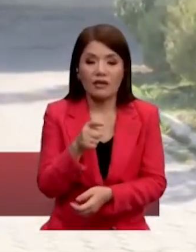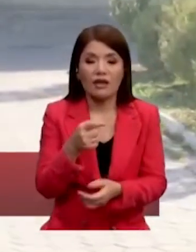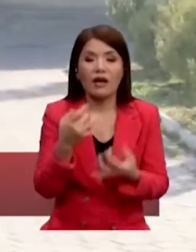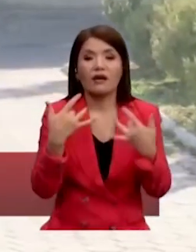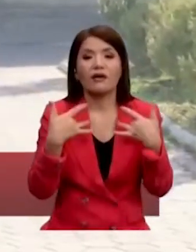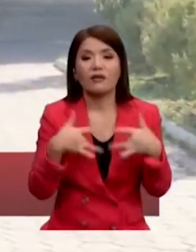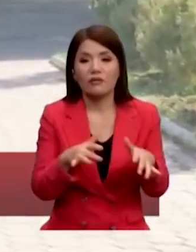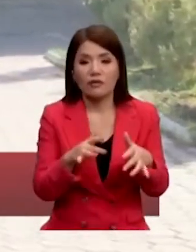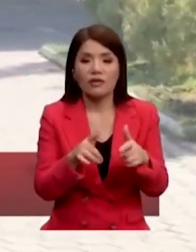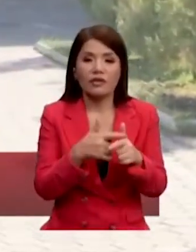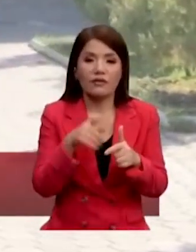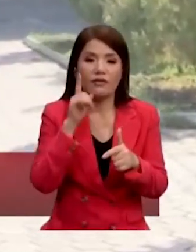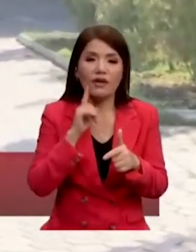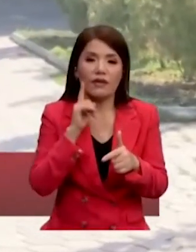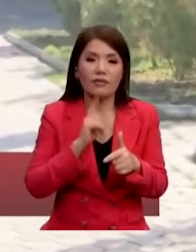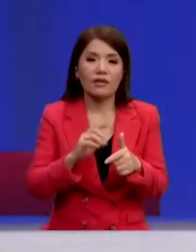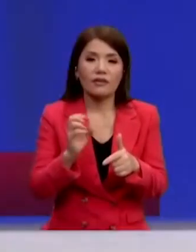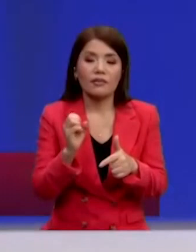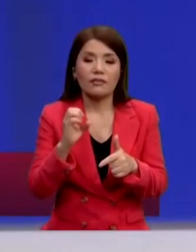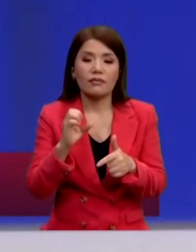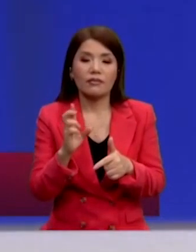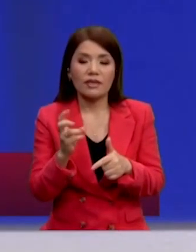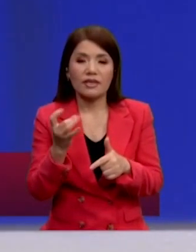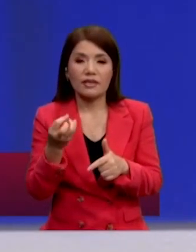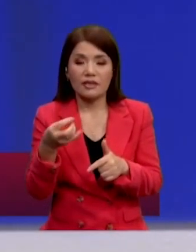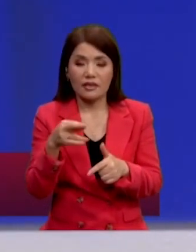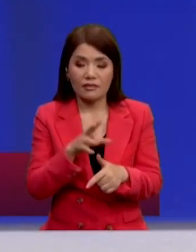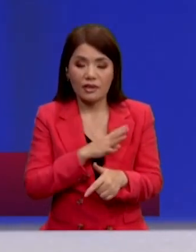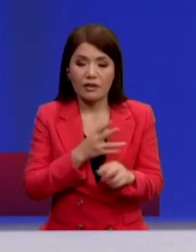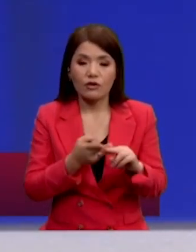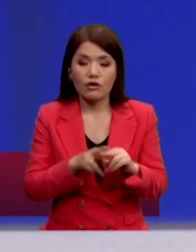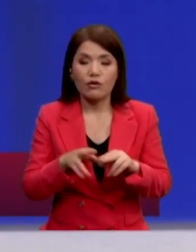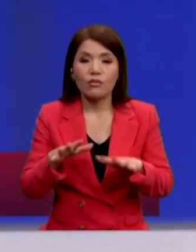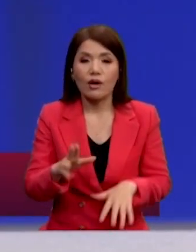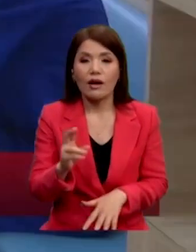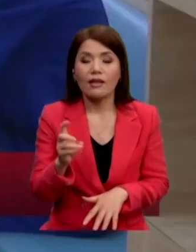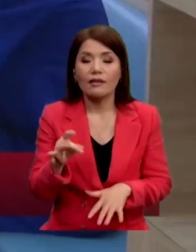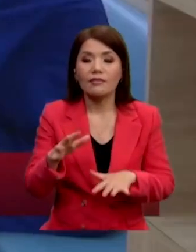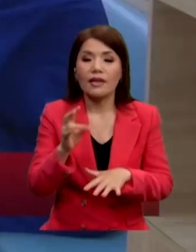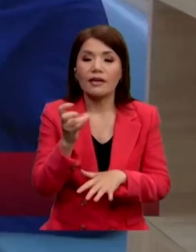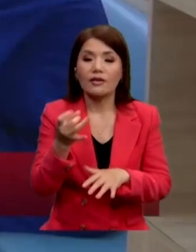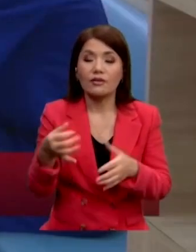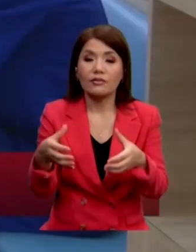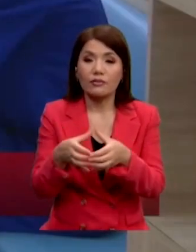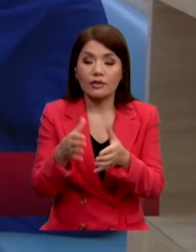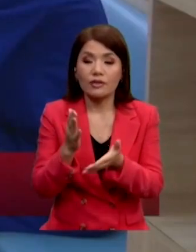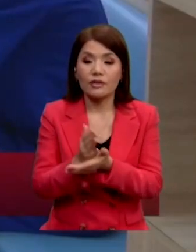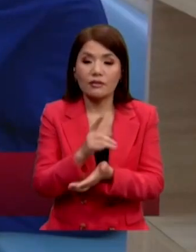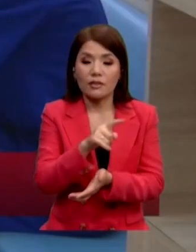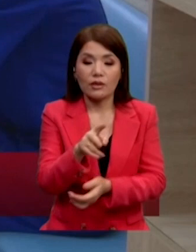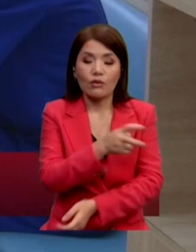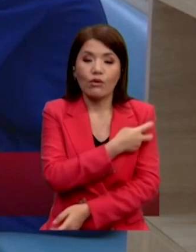демалысқа жіберіп жатыр деген ақпарат тарады. Қалқамандағы аурухананың қазір нейрохирургия бөлімшесіндегі кей